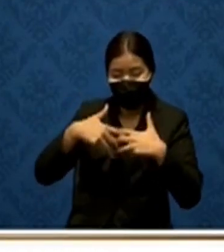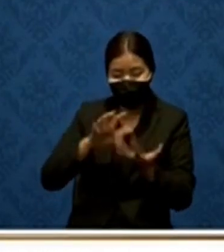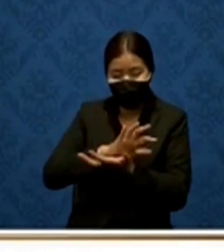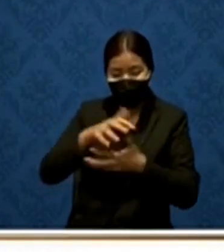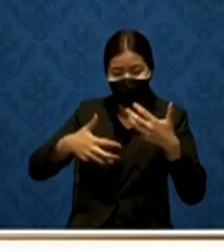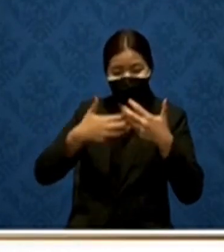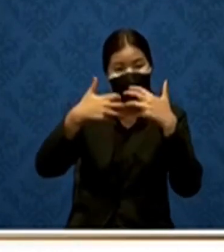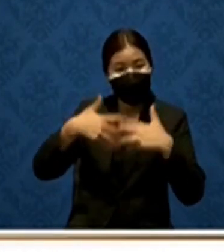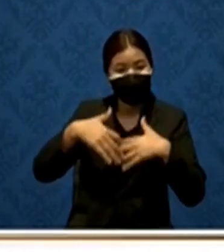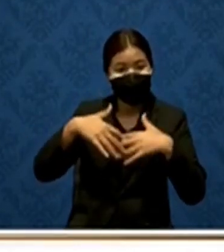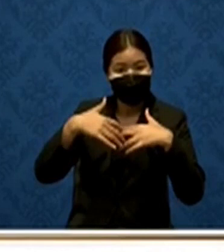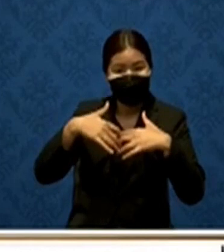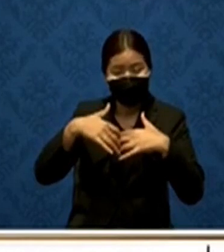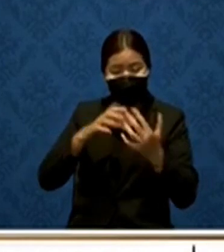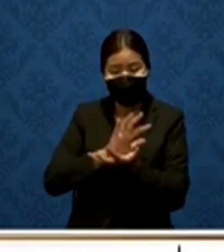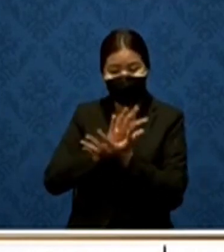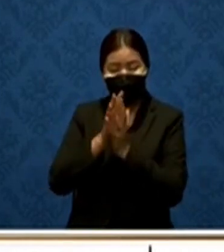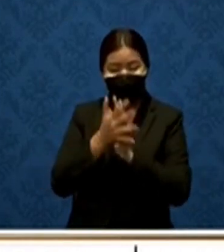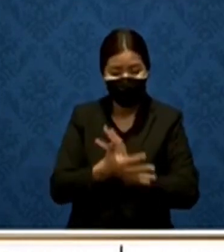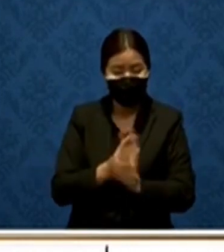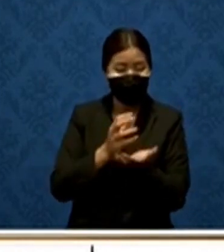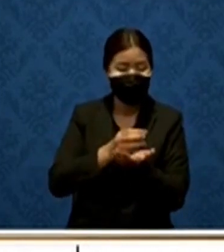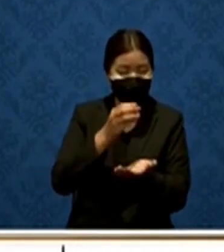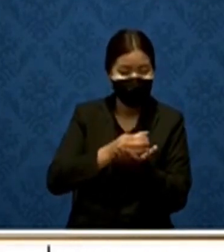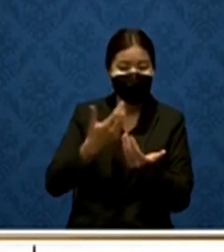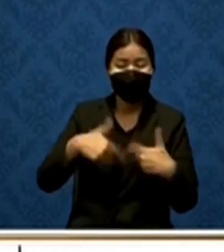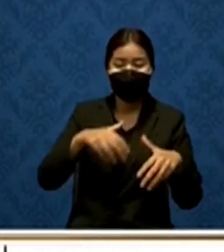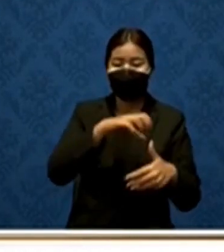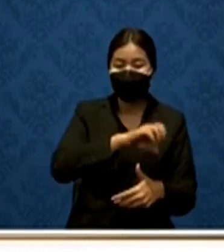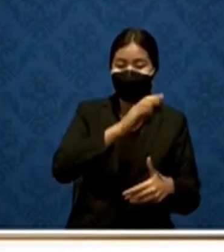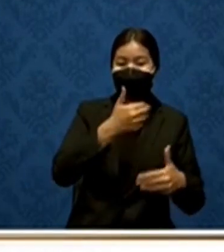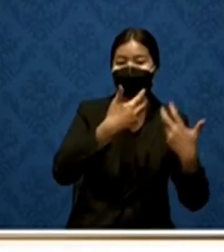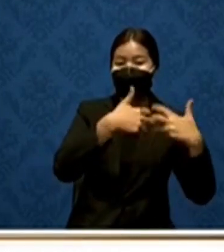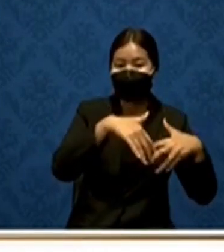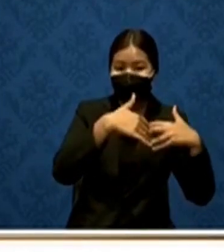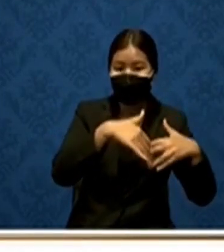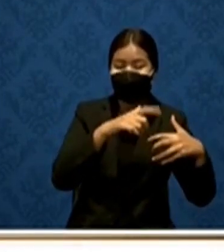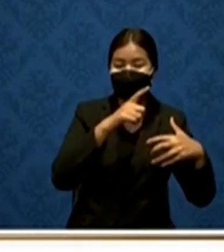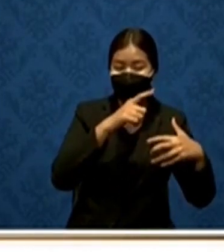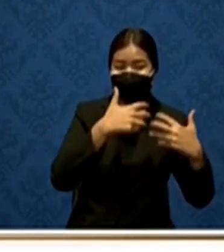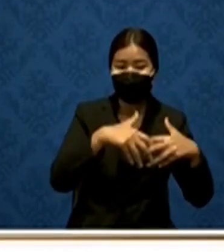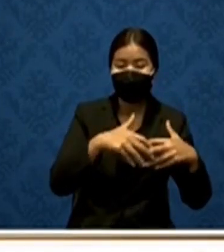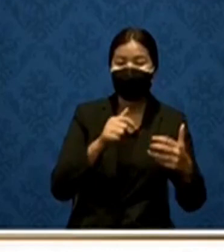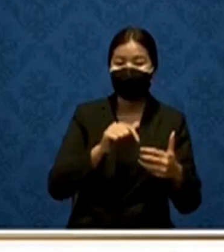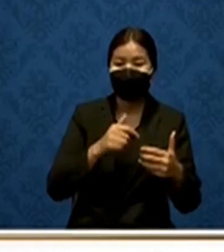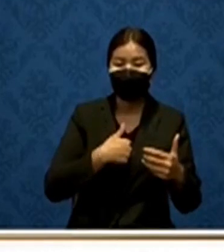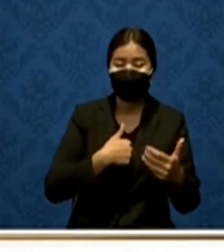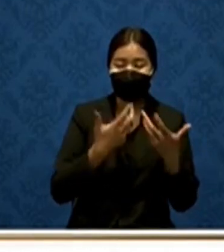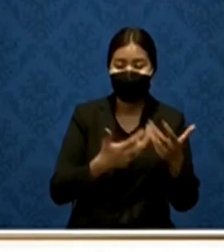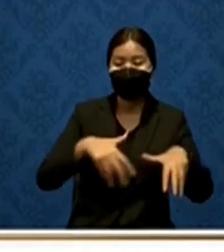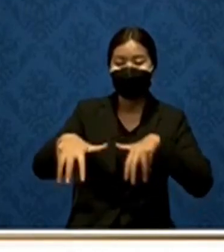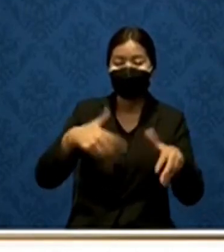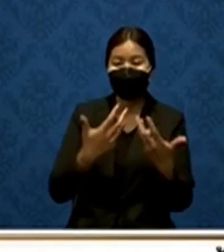้วก็ รง กลง น้มปารม ควดหรือผู้ผลิต้ม ปารม ขวด บ dortแล้วกลุมที่สามือ กลุมผู้บล bolt